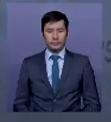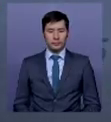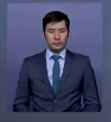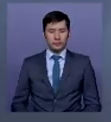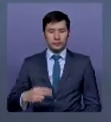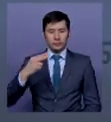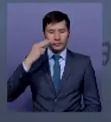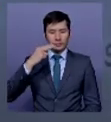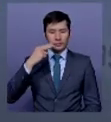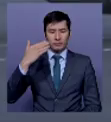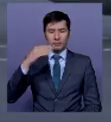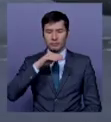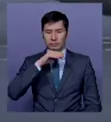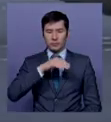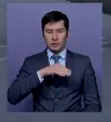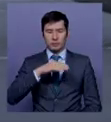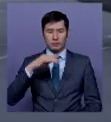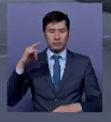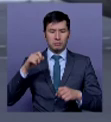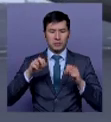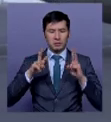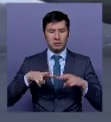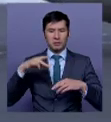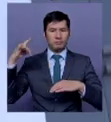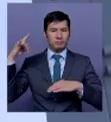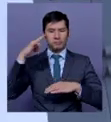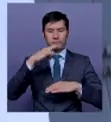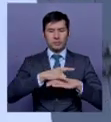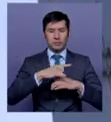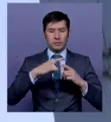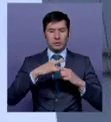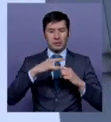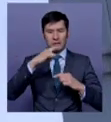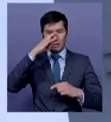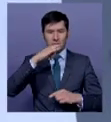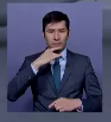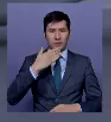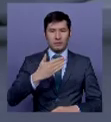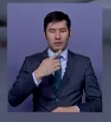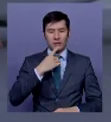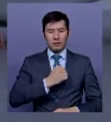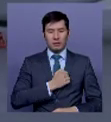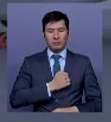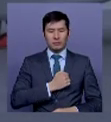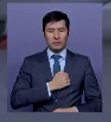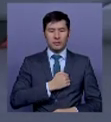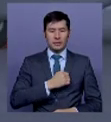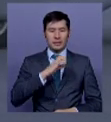Қытайлық медицина мамандарын біздің елге жеткізу үшін арнайы борт ұйымдастырылды. Қазақстан әскери әуе күштері әскери көлік